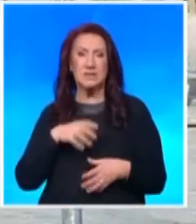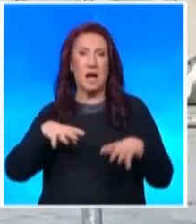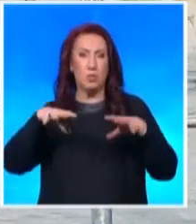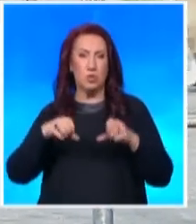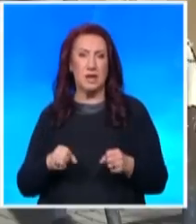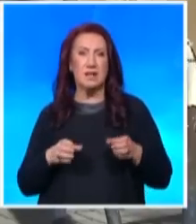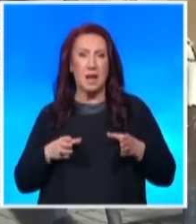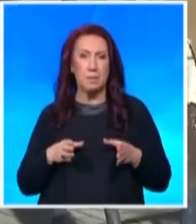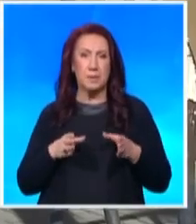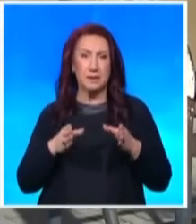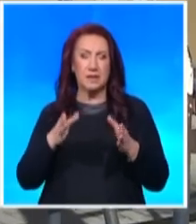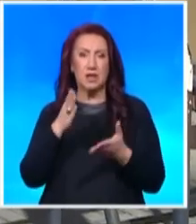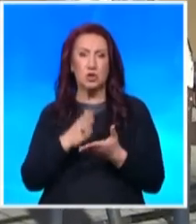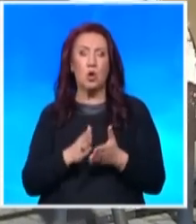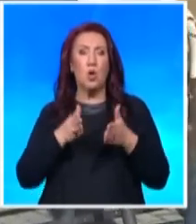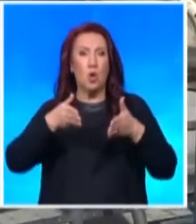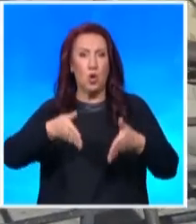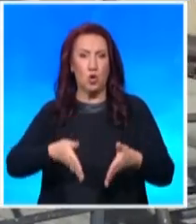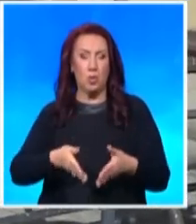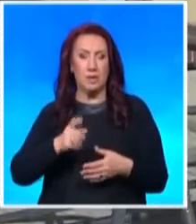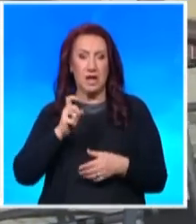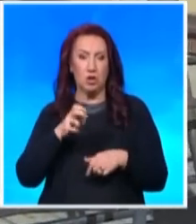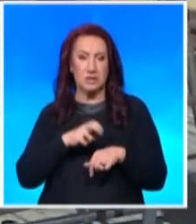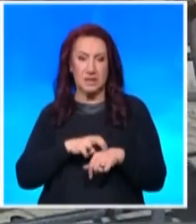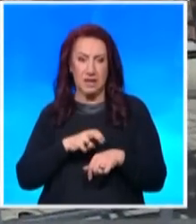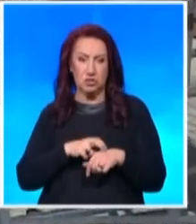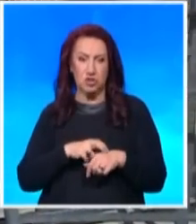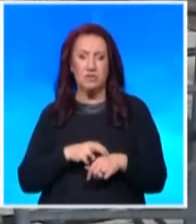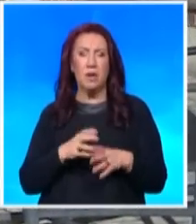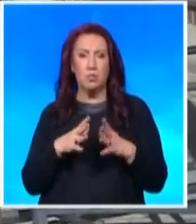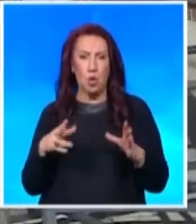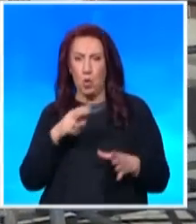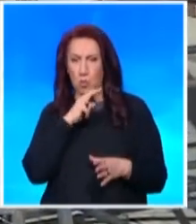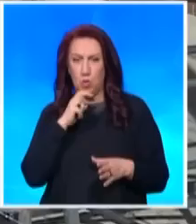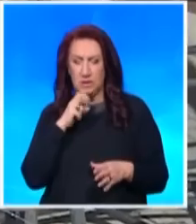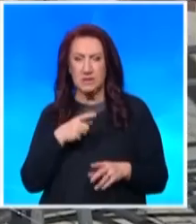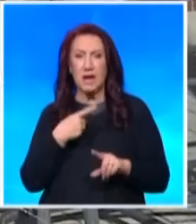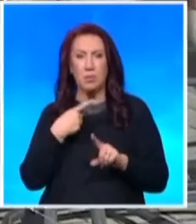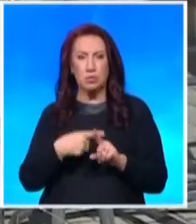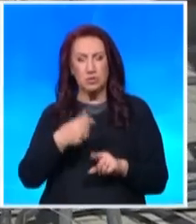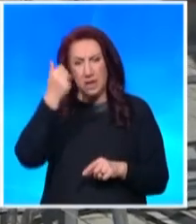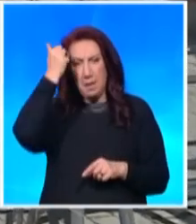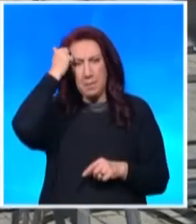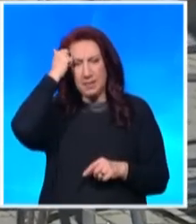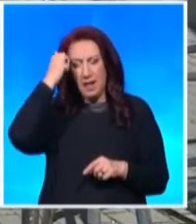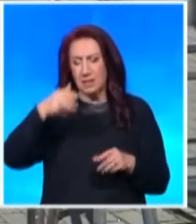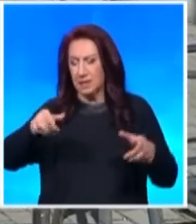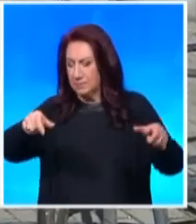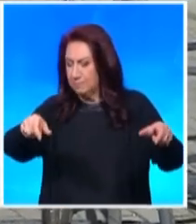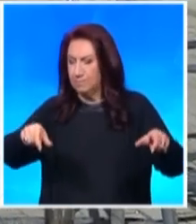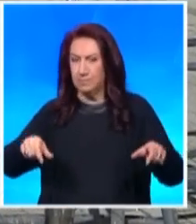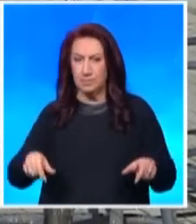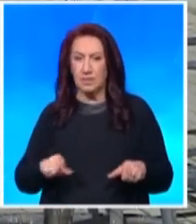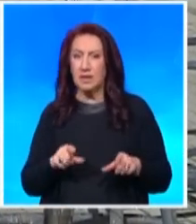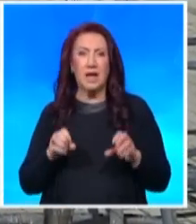Делчев. Засилено полицейско присъствие и метални заграждения като тези не допускат граждани и медии да достигнат до